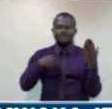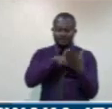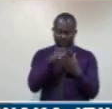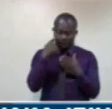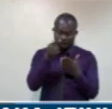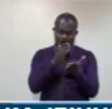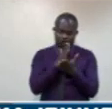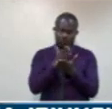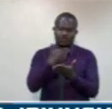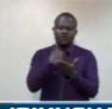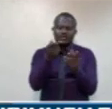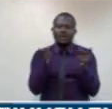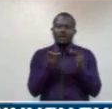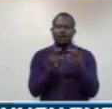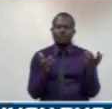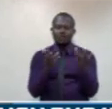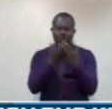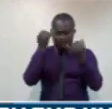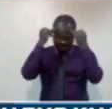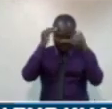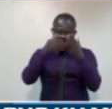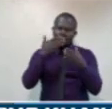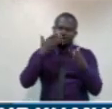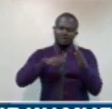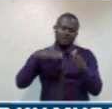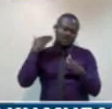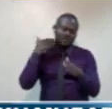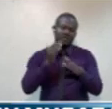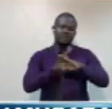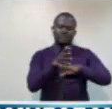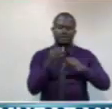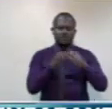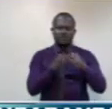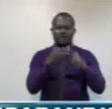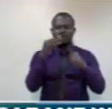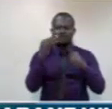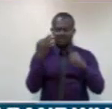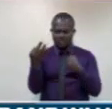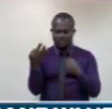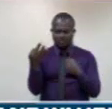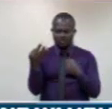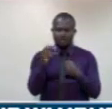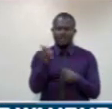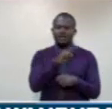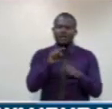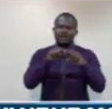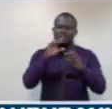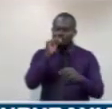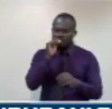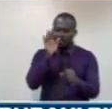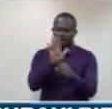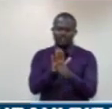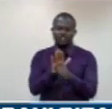tugasanga zifite aho zihuriye n'ingengabitekerezo ya genocide 83. Ni ibyaha bishingiye ku magambo